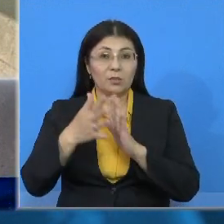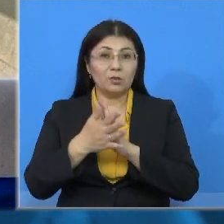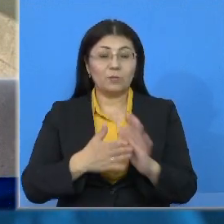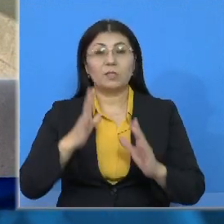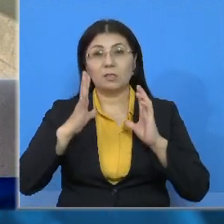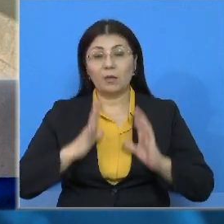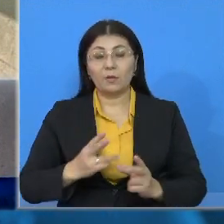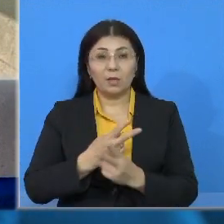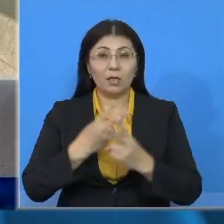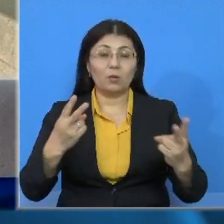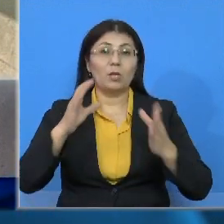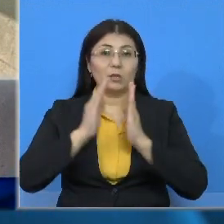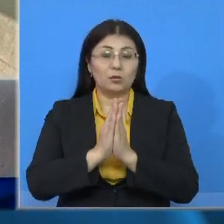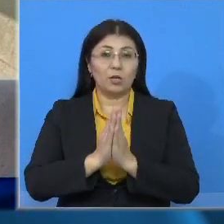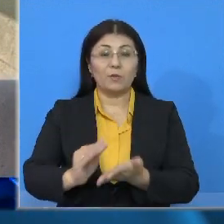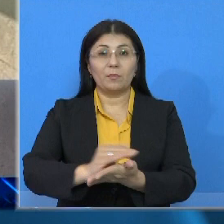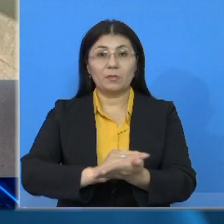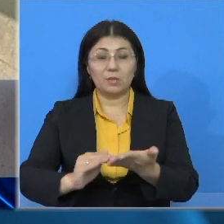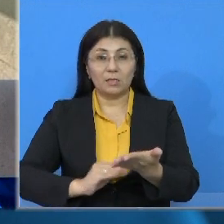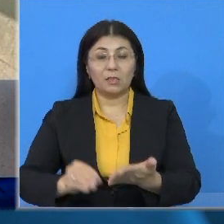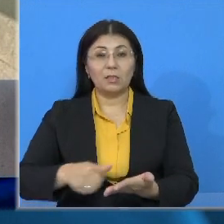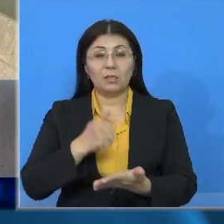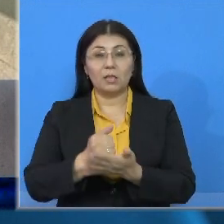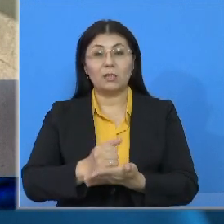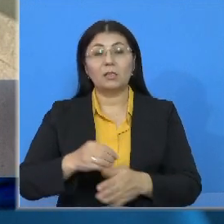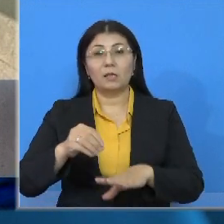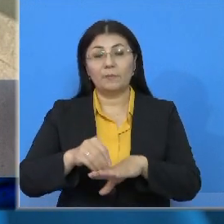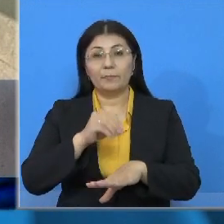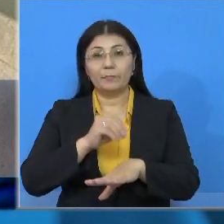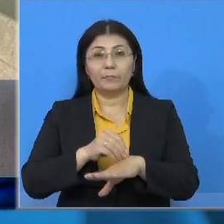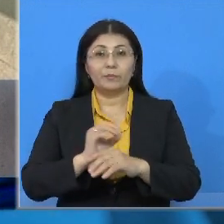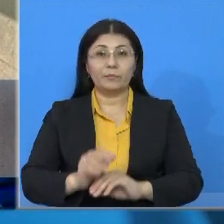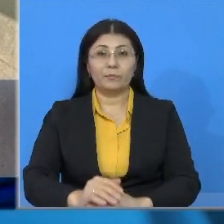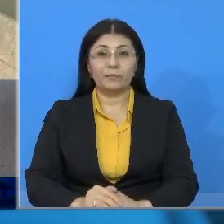және шыдамдылықпен қарауларыңызды сұраймын деп жазды облыс әкімі әлеуметтік желідегі парақшасында.